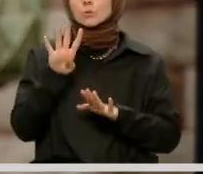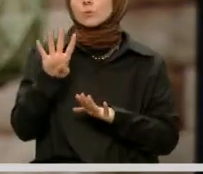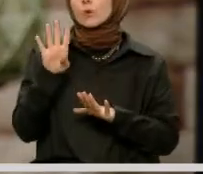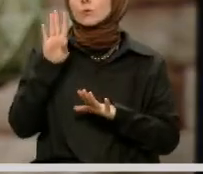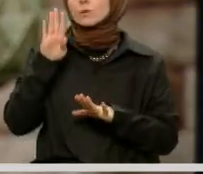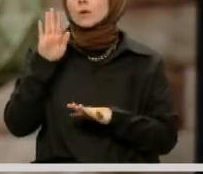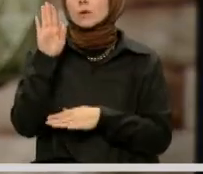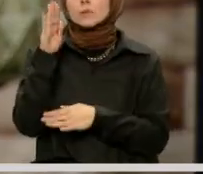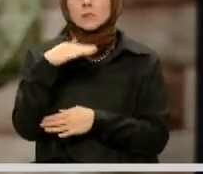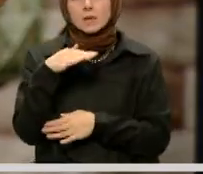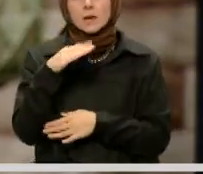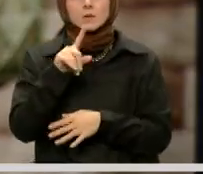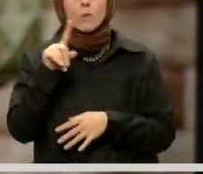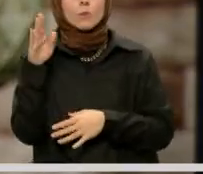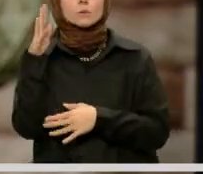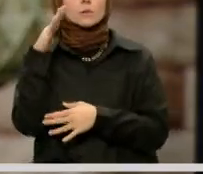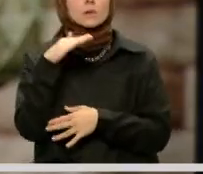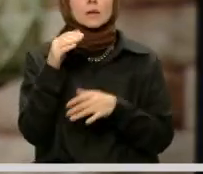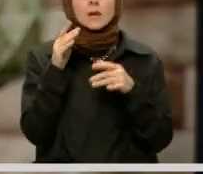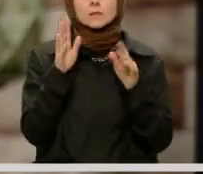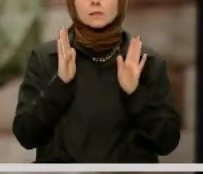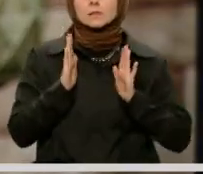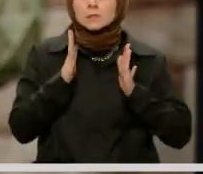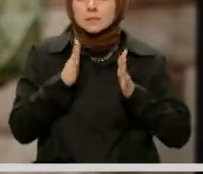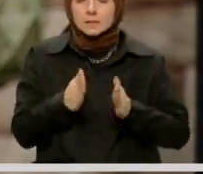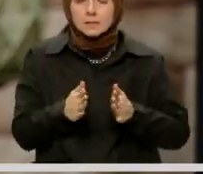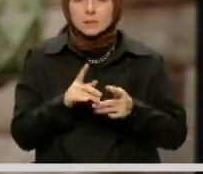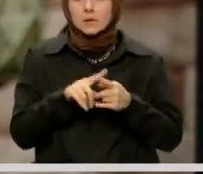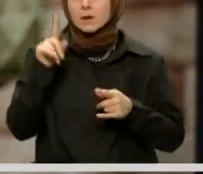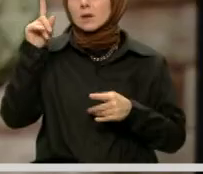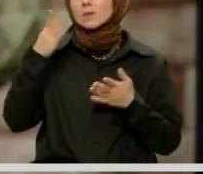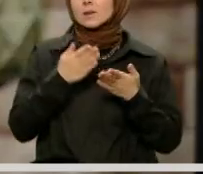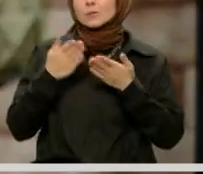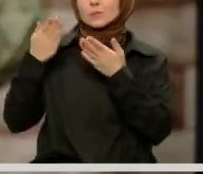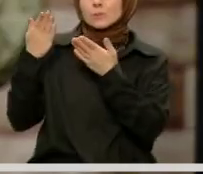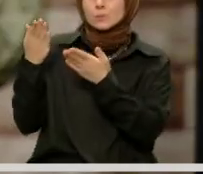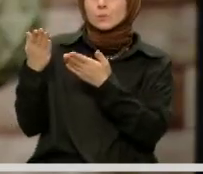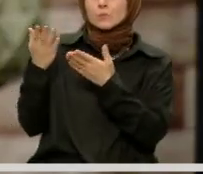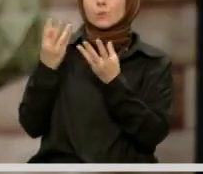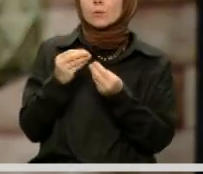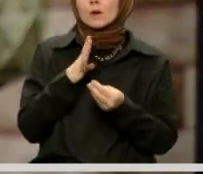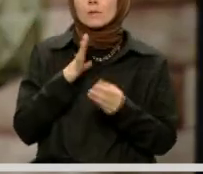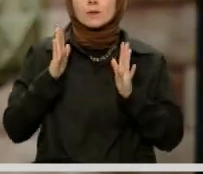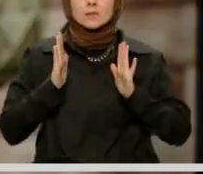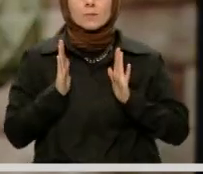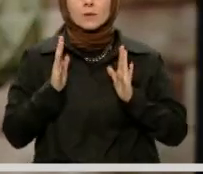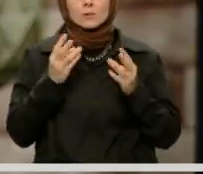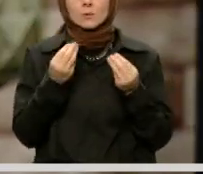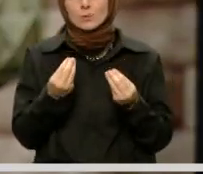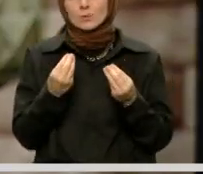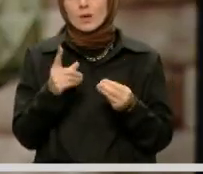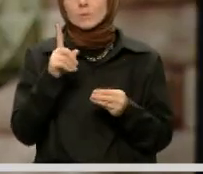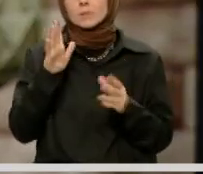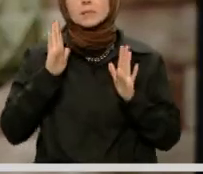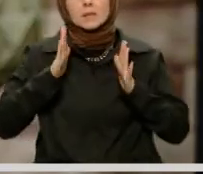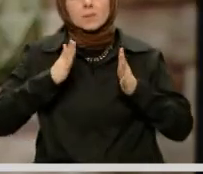10 rekat mı kıldık? O kadar zaman diliminde Rabbimizin huzurundayız. Hı hı. Namaz ne kadar güzel bir ibadet, hep deriz. Oruç,